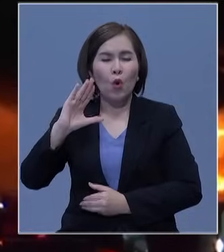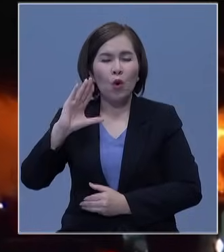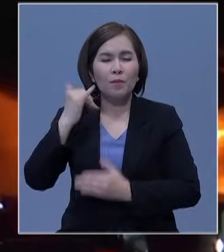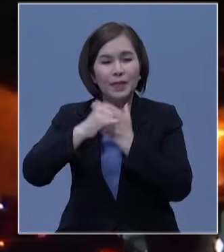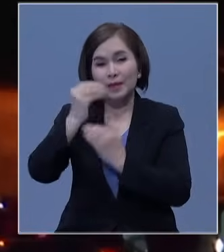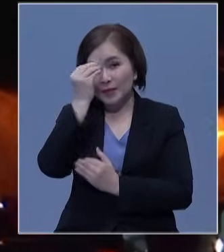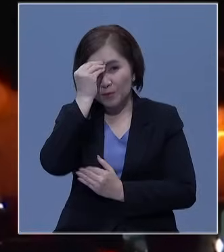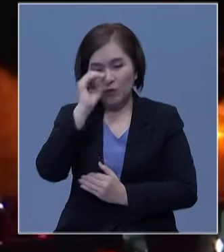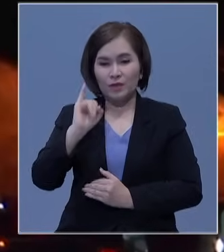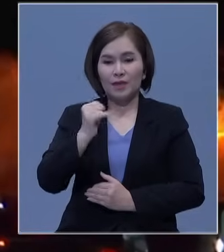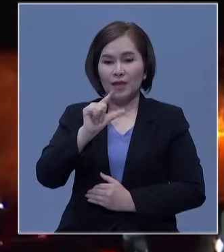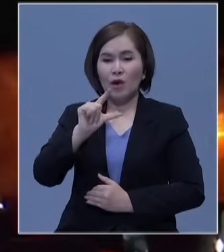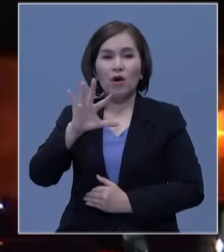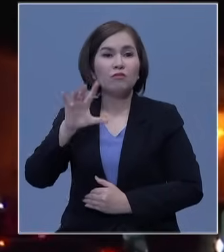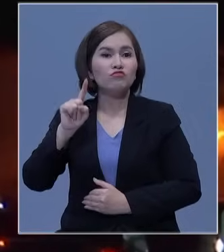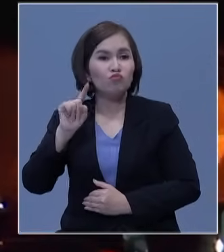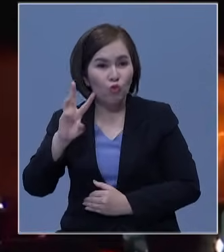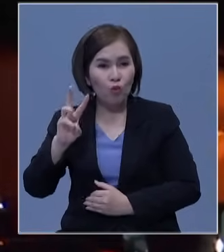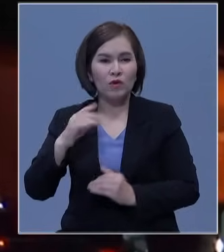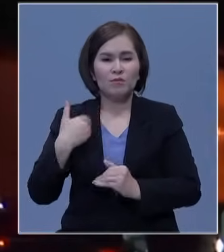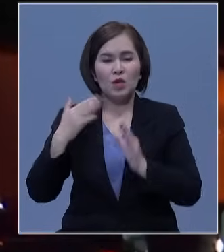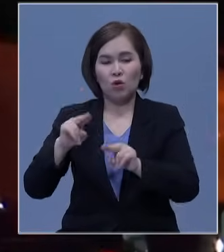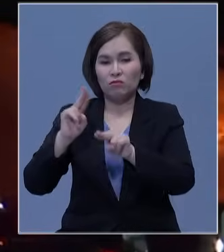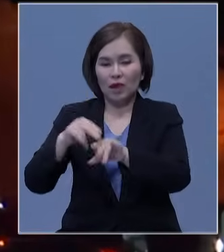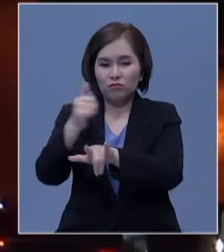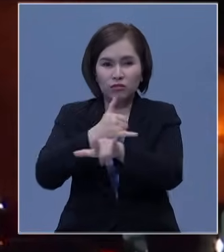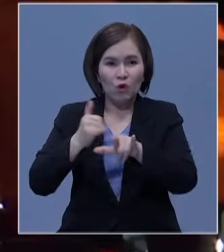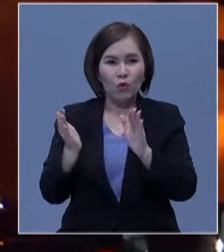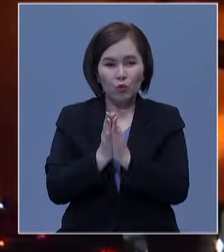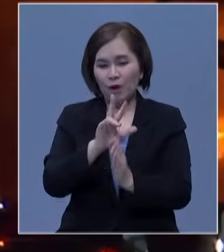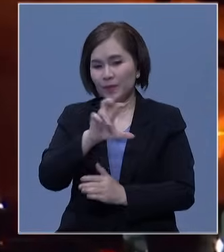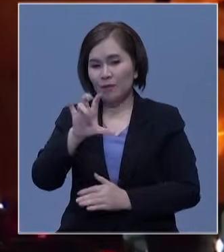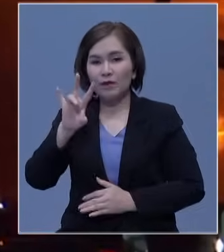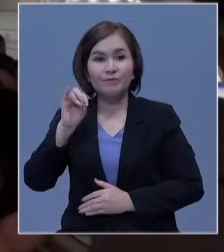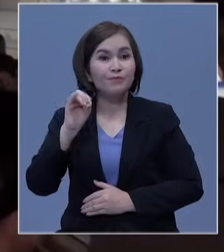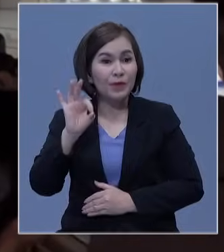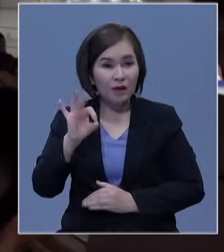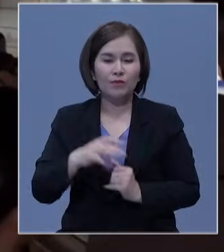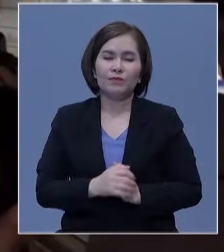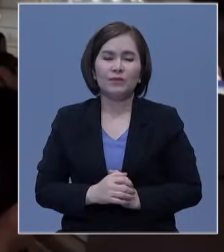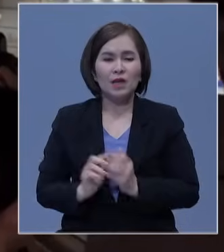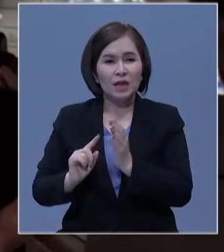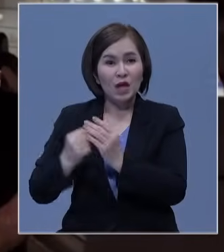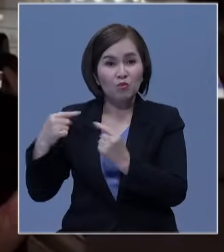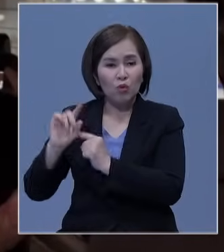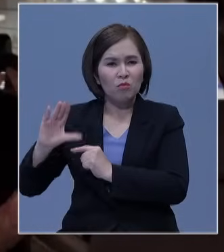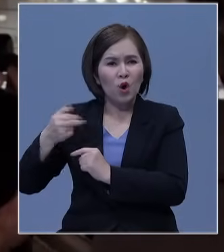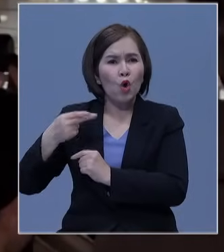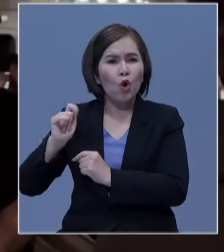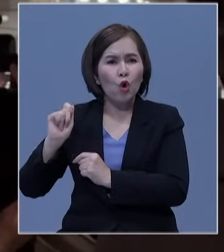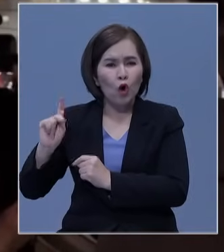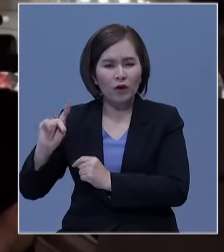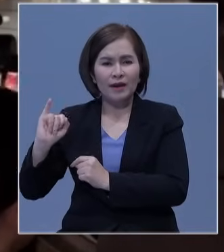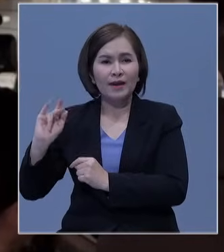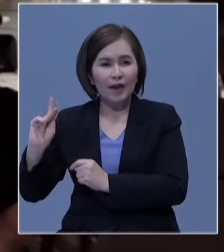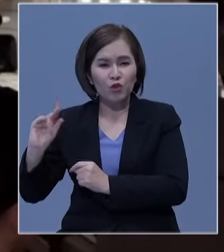ที่ยวบิน JL516 ที่มีผู้โดยสารและลูกเรือ379ชีวิตนะครับเดินทางมาจากจังหวัดฮอกไกโดก่อนจะเกิด